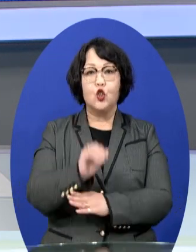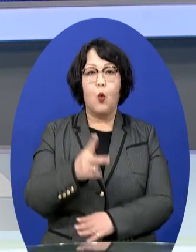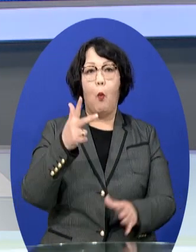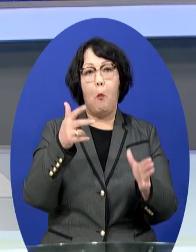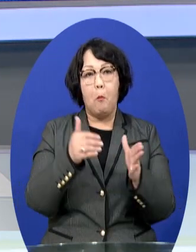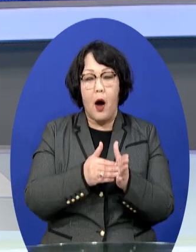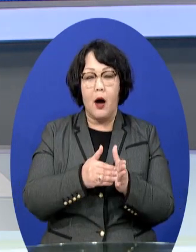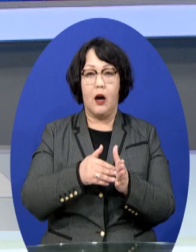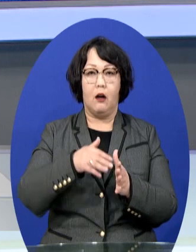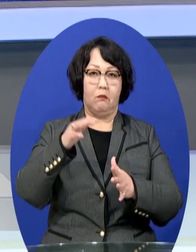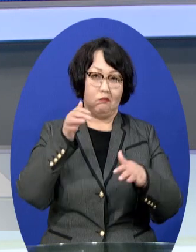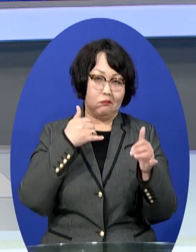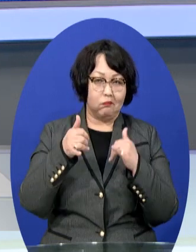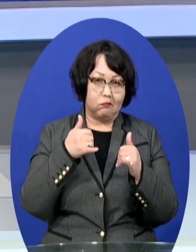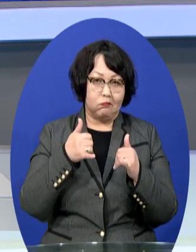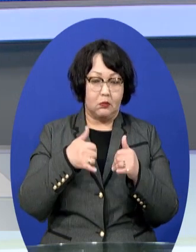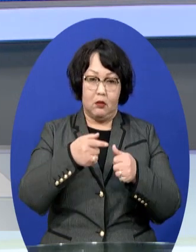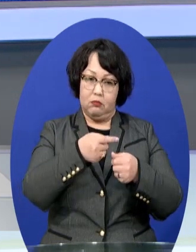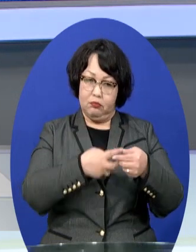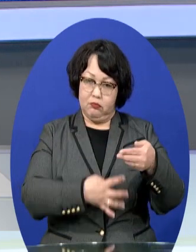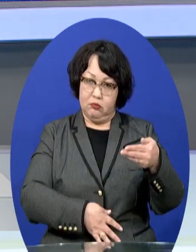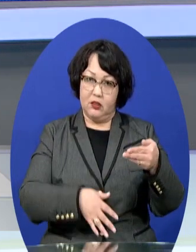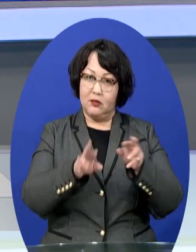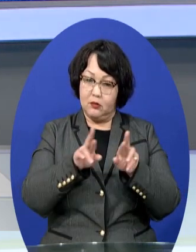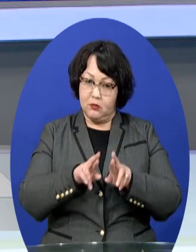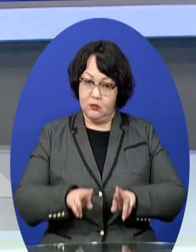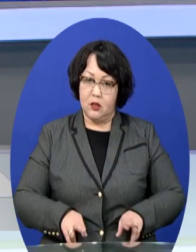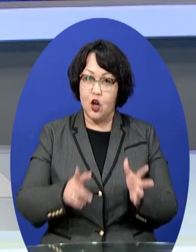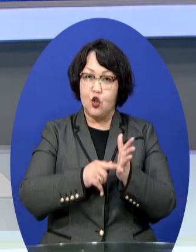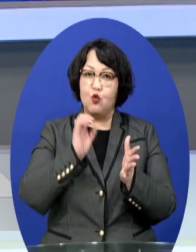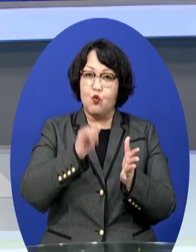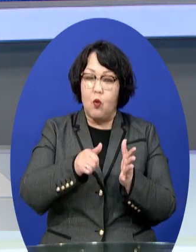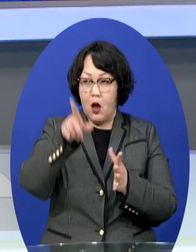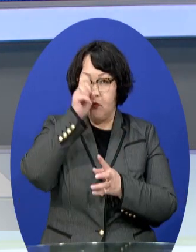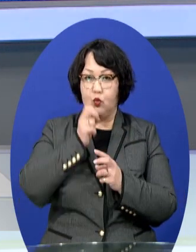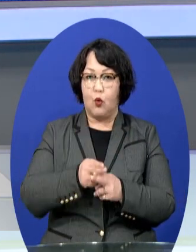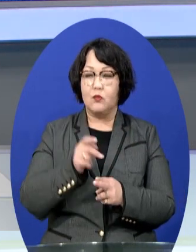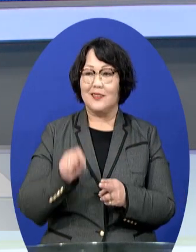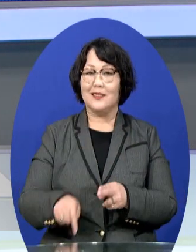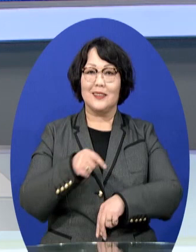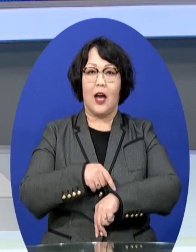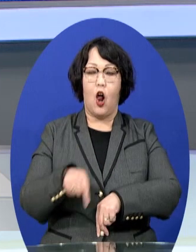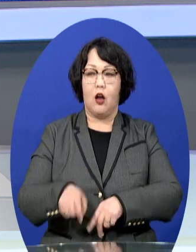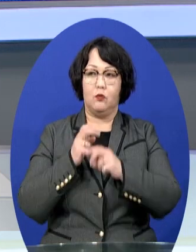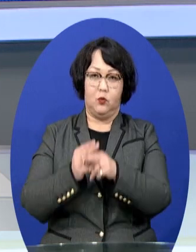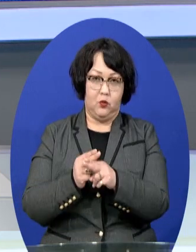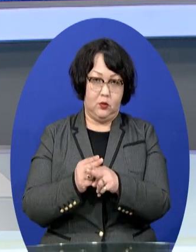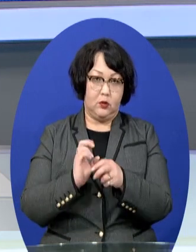орчим дуудлага мэдээллийг Иренбэлэн ангилж шаардлагатай тохиолдолд эмнэлгийн тусламж үйлчилгээг цаг алдалгүй хүрэхэд нь туслаж